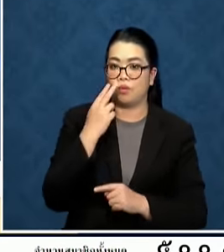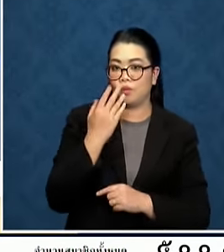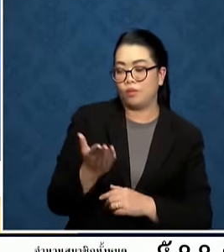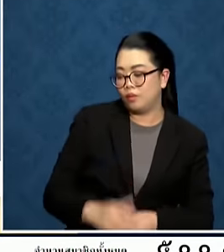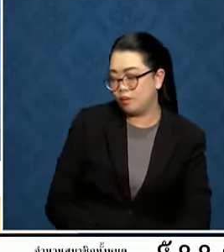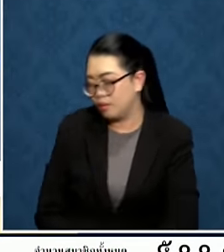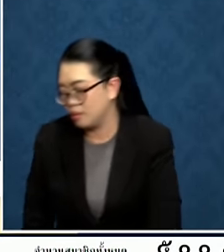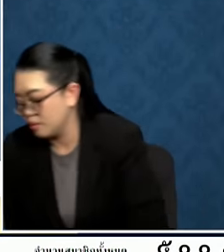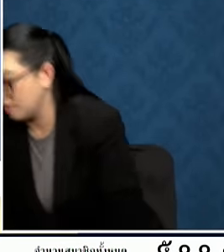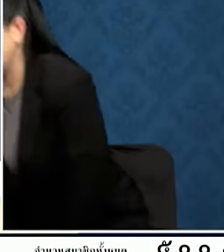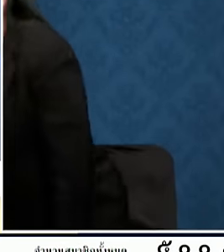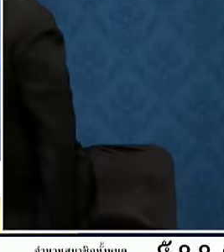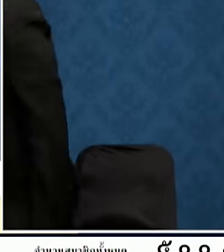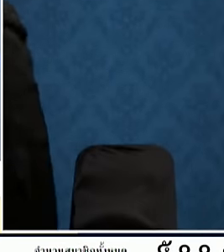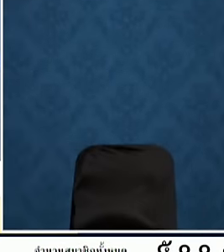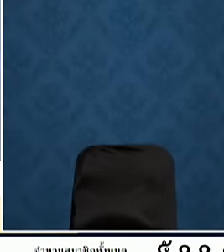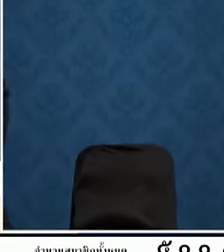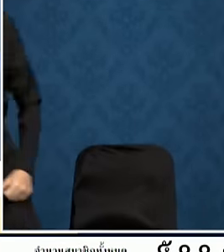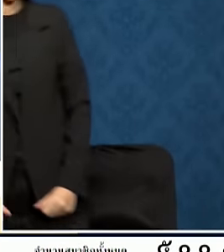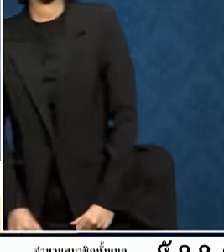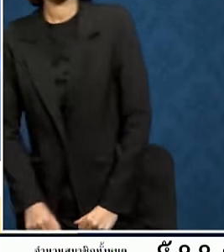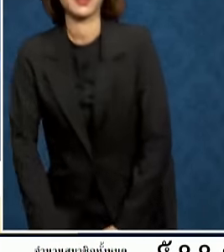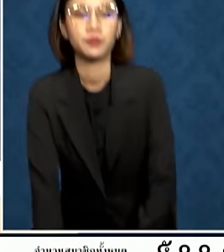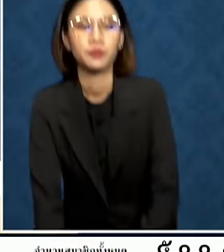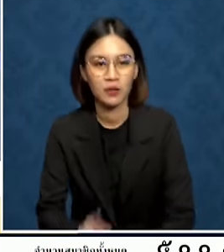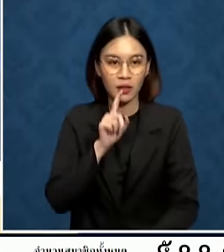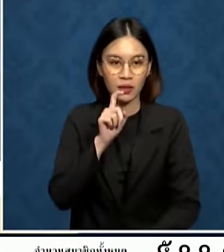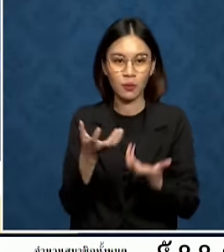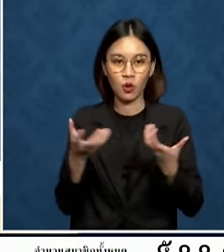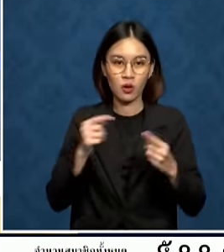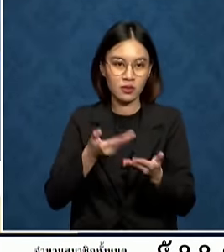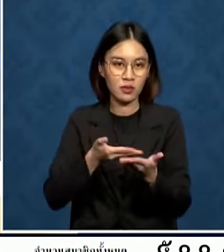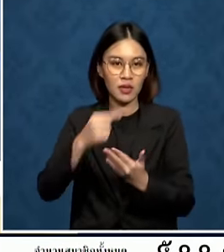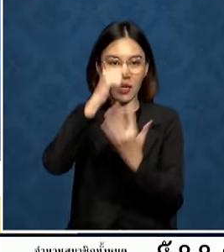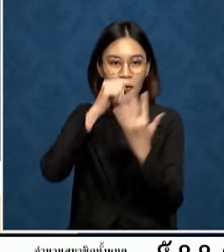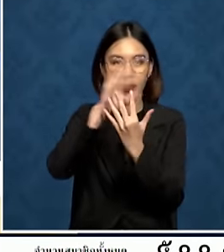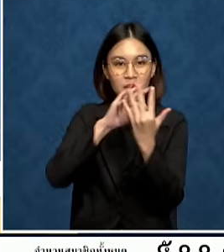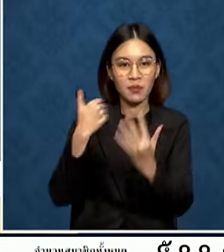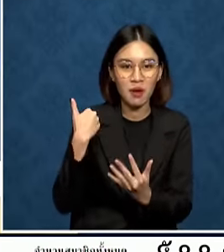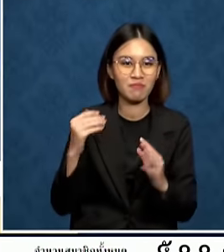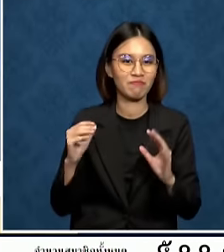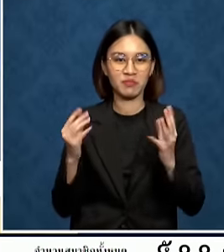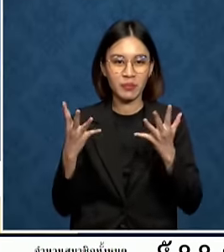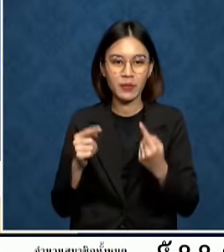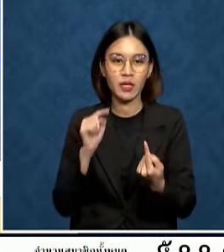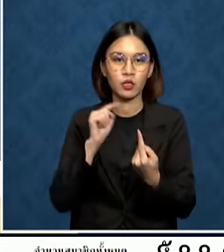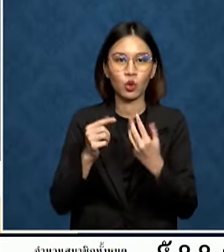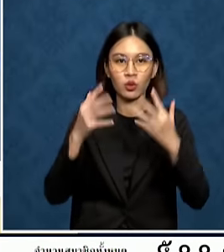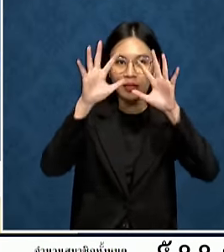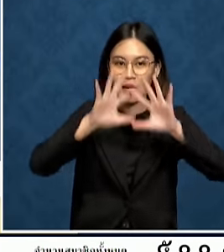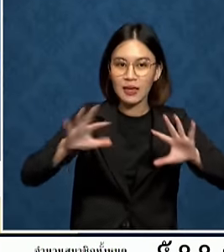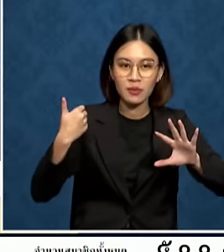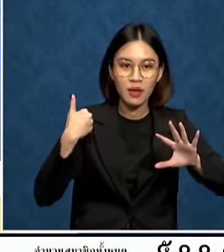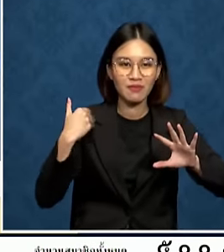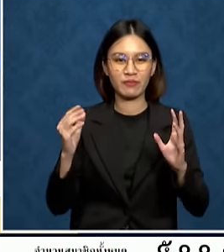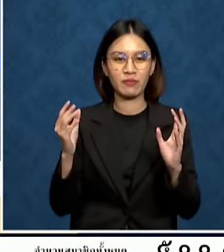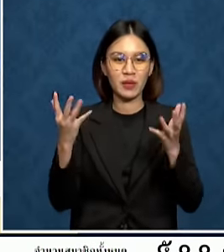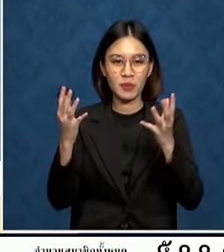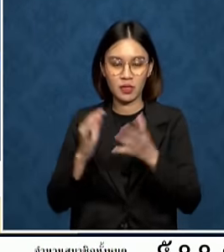มากผมถามเขานะครับมีสักชิ้นซื้อจากประเทศไทยมยเขาบอกไม่มีถอยมาหน่อยในอาเซียนมีมั้ยเบอกไม่